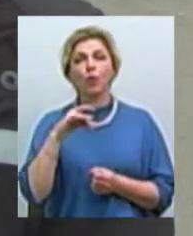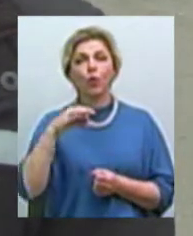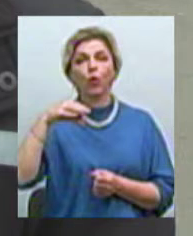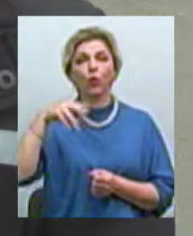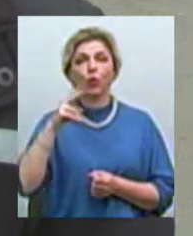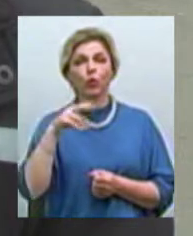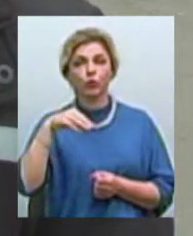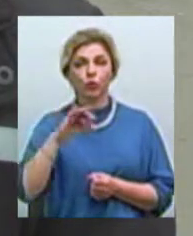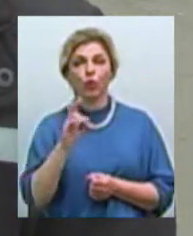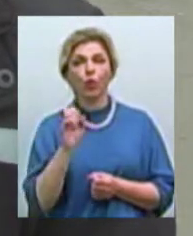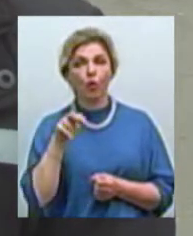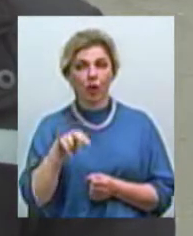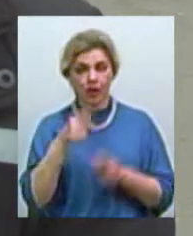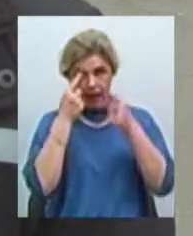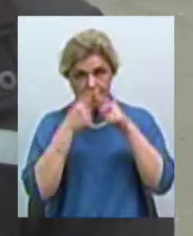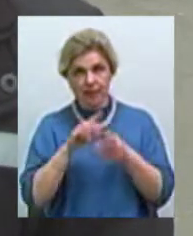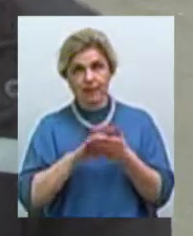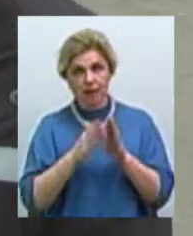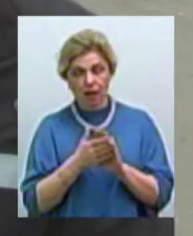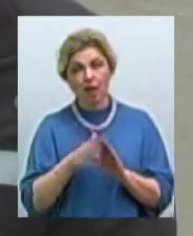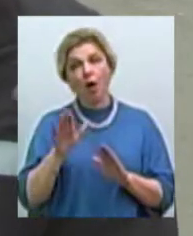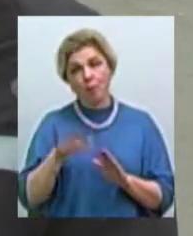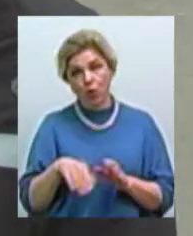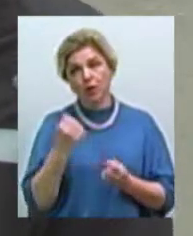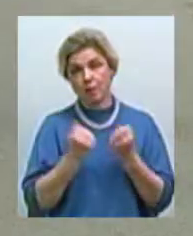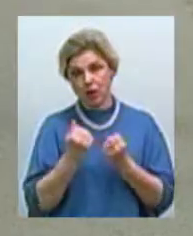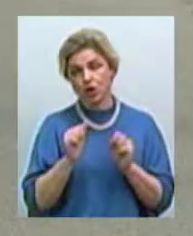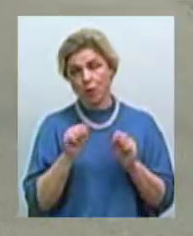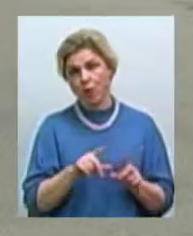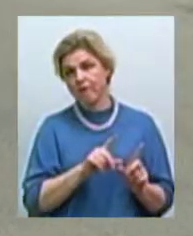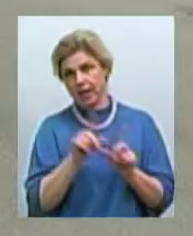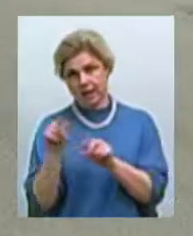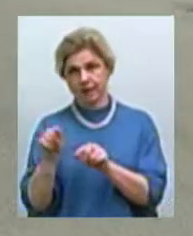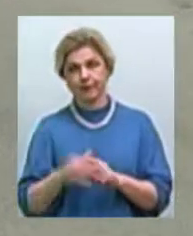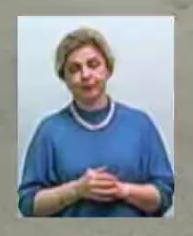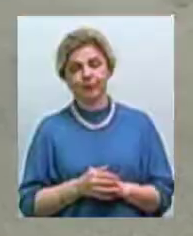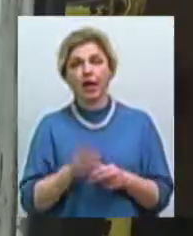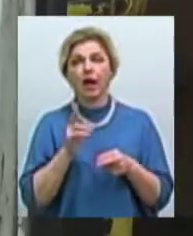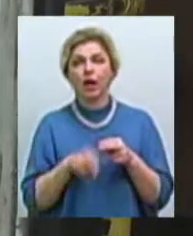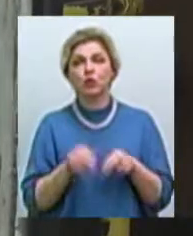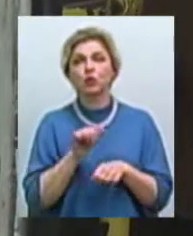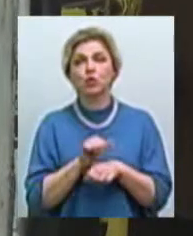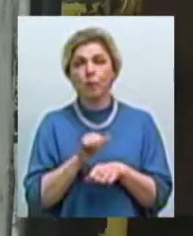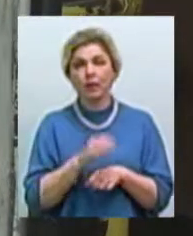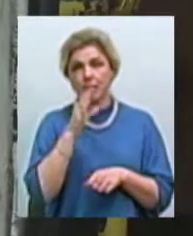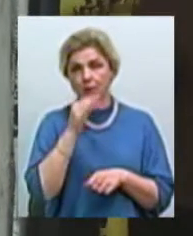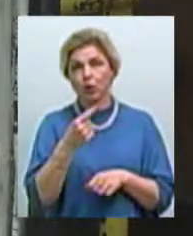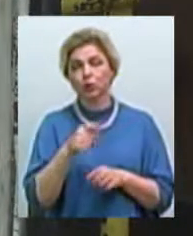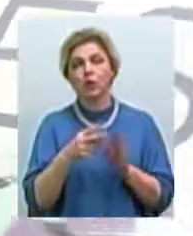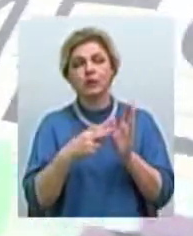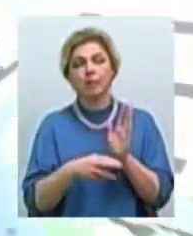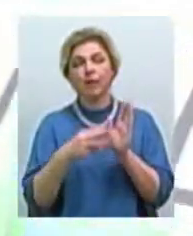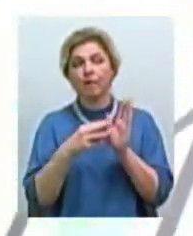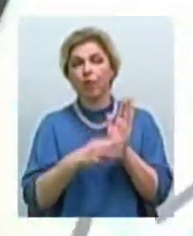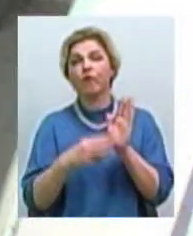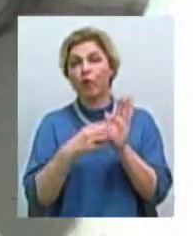технічного стану, потім транспортний засіб може вийти на лінію. На кінцевій зупинці маршруту номер 88, побачивши